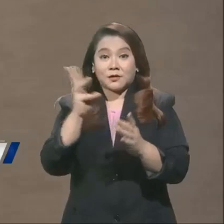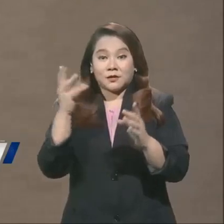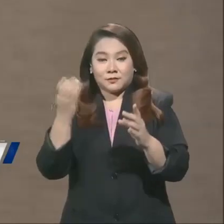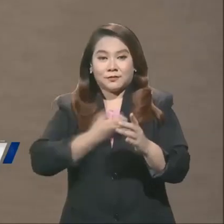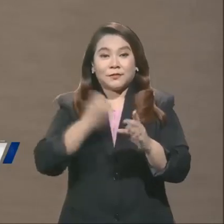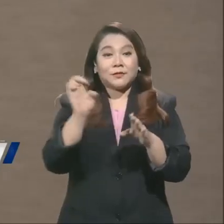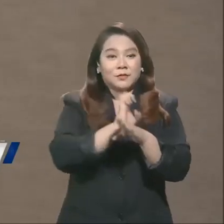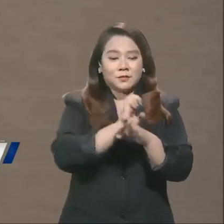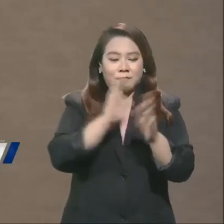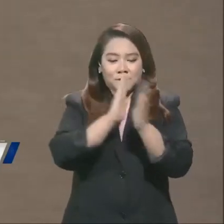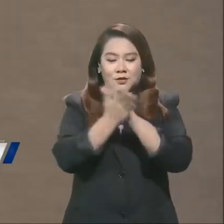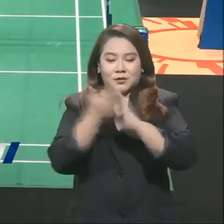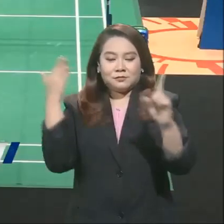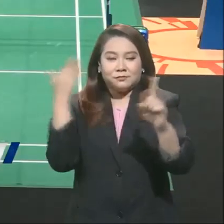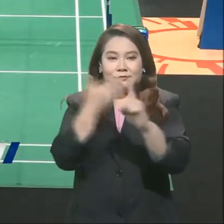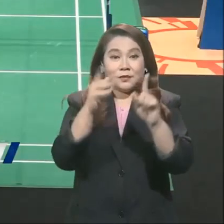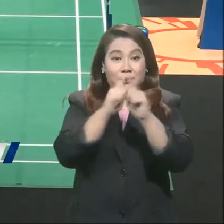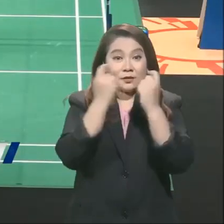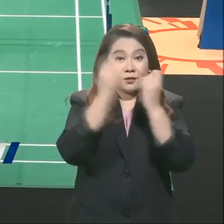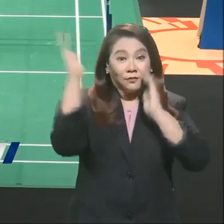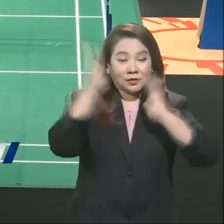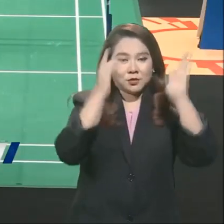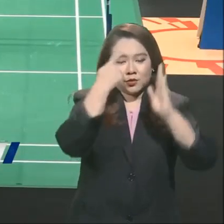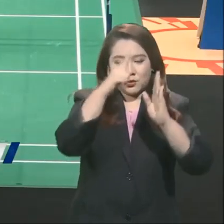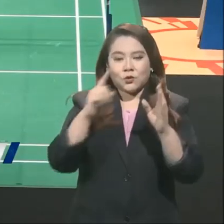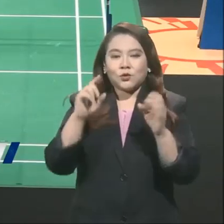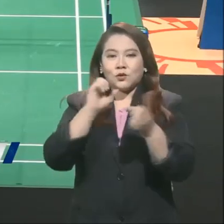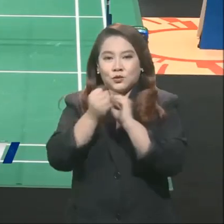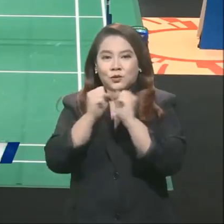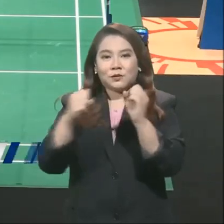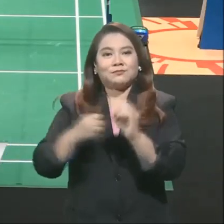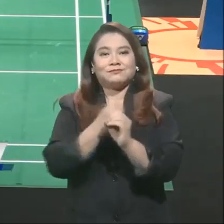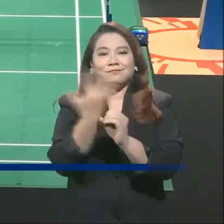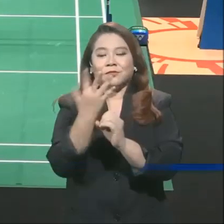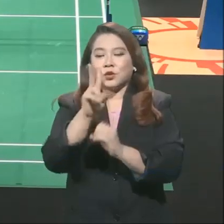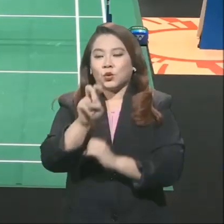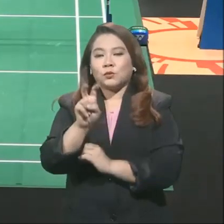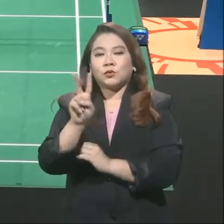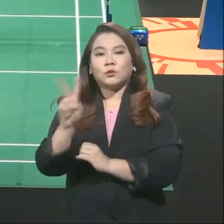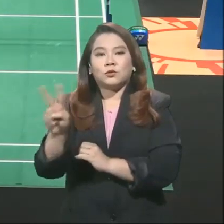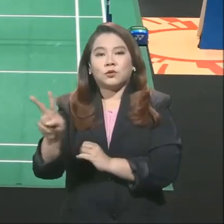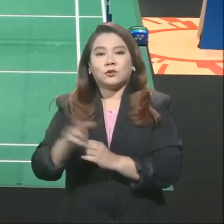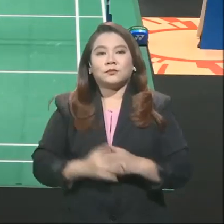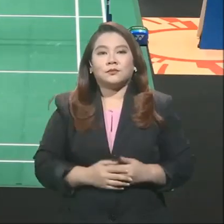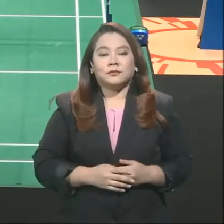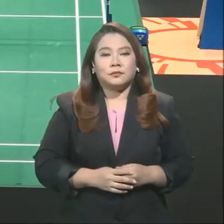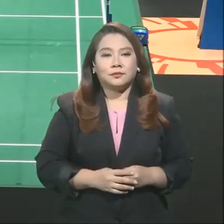menjadi sasaran kontinjen Malaysia di sukan Commonwealth Birmingham 2022.